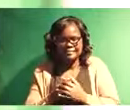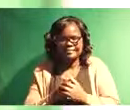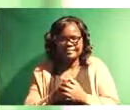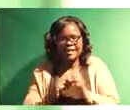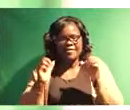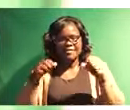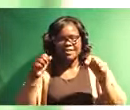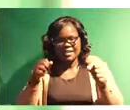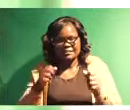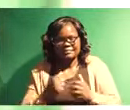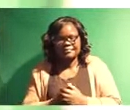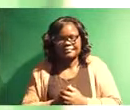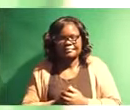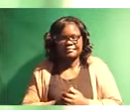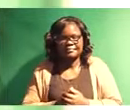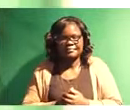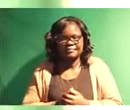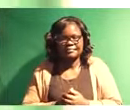Tumekubaliana jameni?